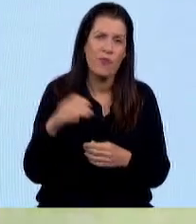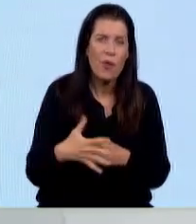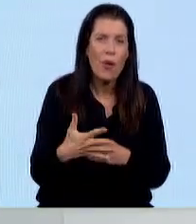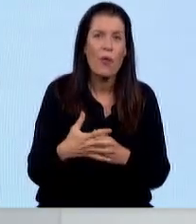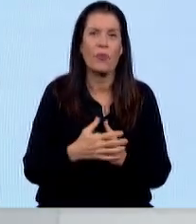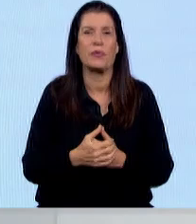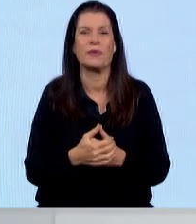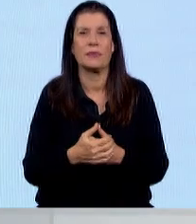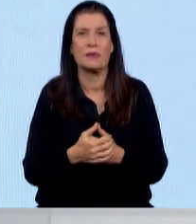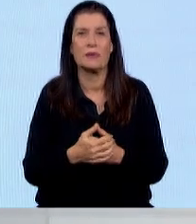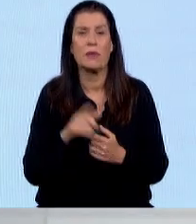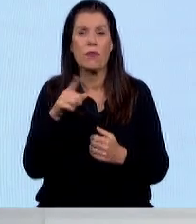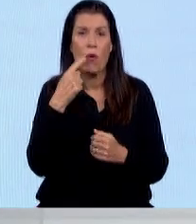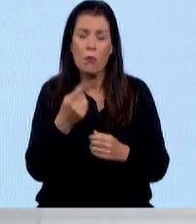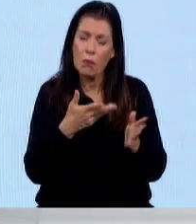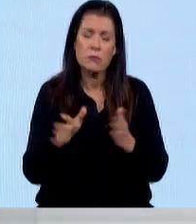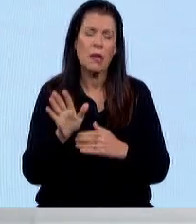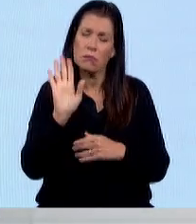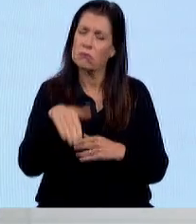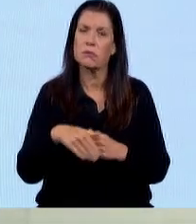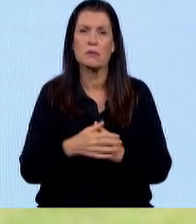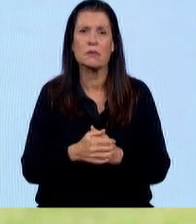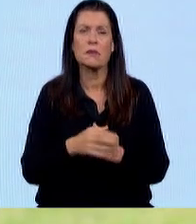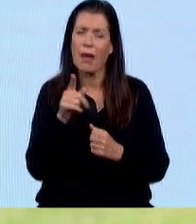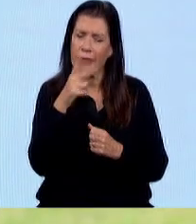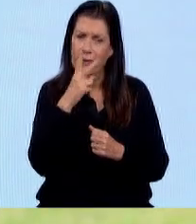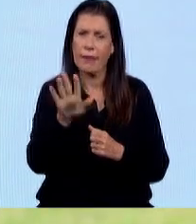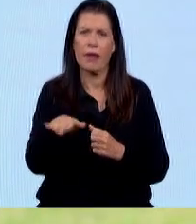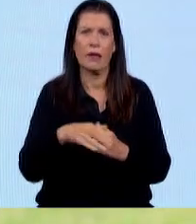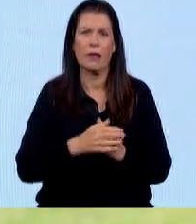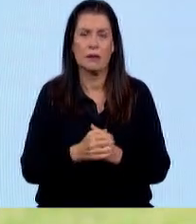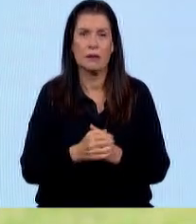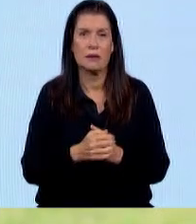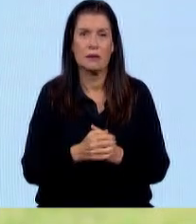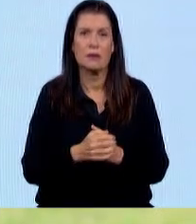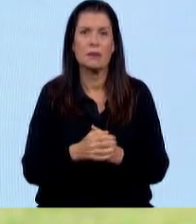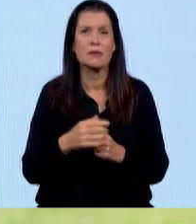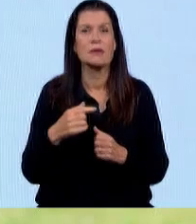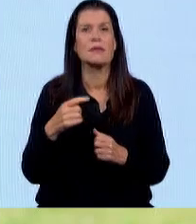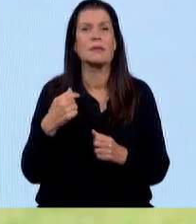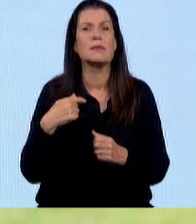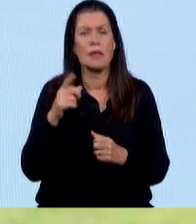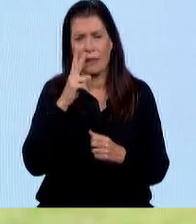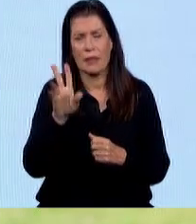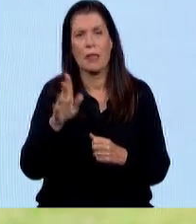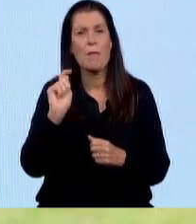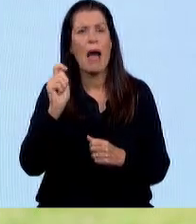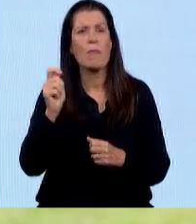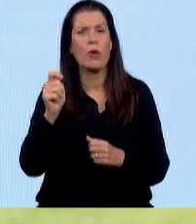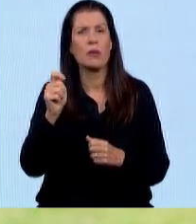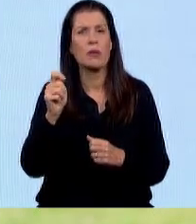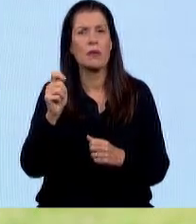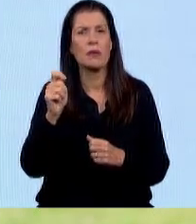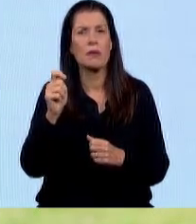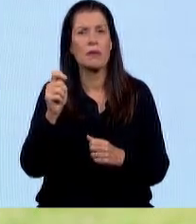והוא אמר, בסדר, הכל טוב, מפה לאוזן, לאט לאט. אני אשים פעמון על הדלפק, וכל פעם שמישהו